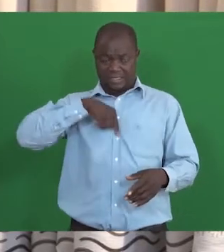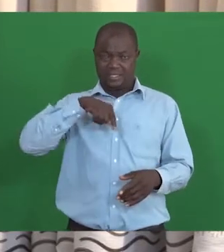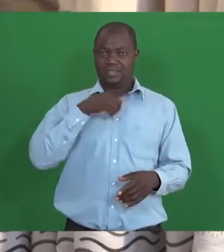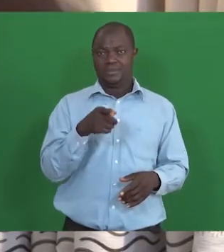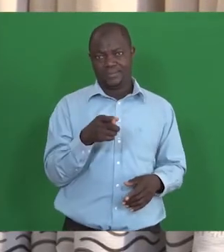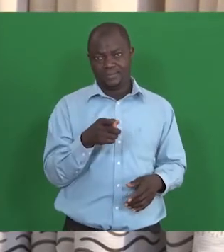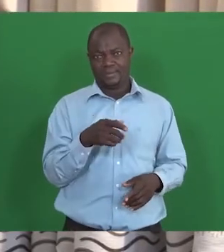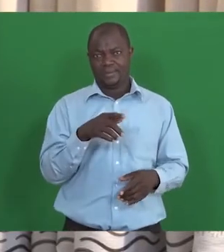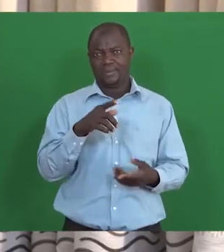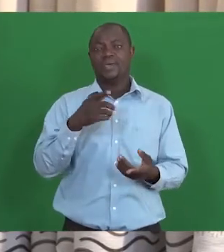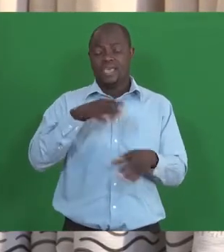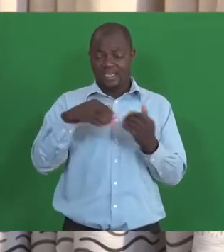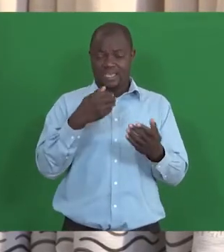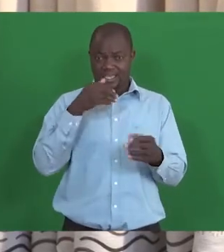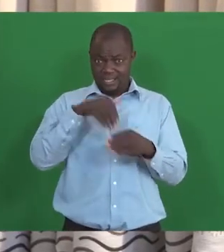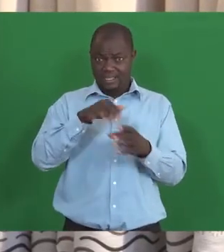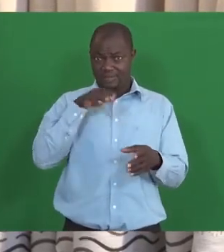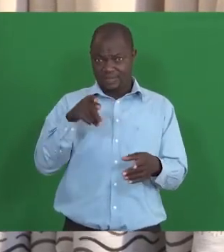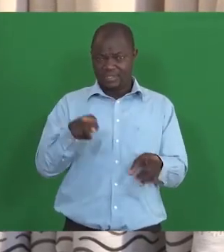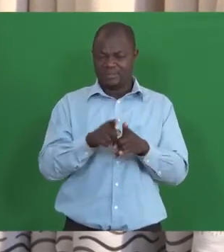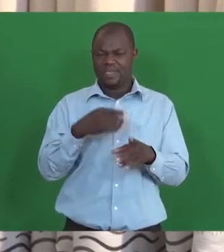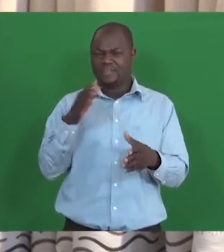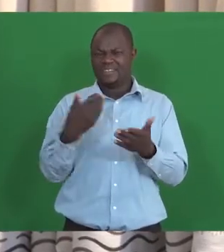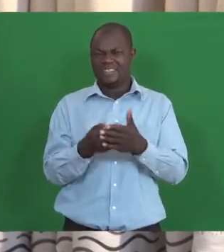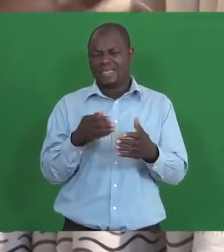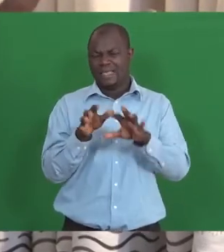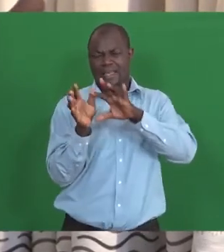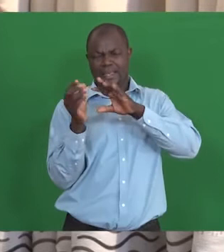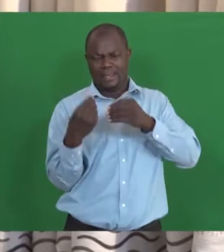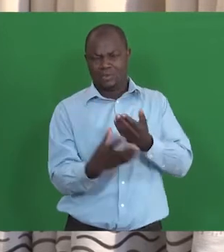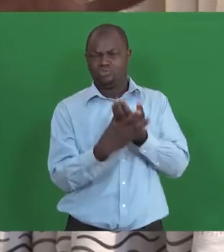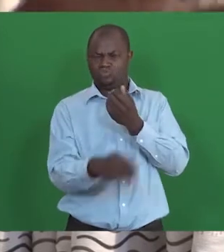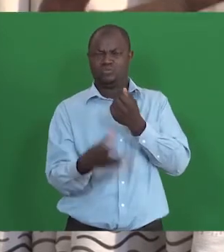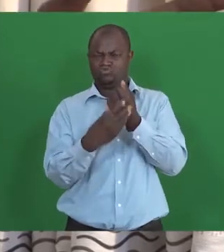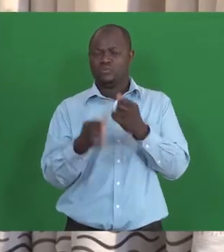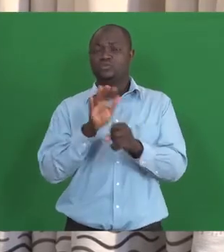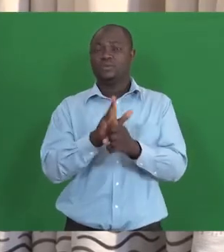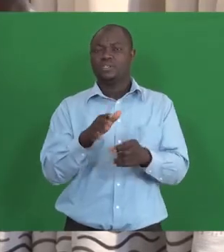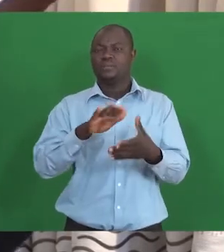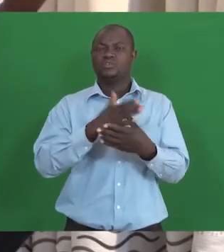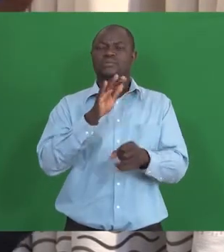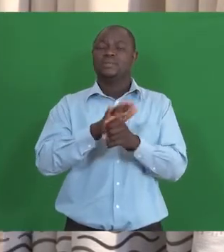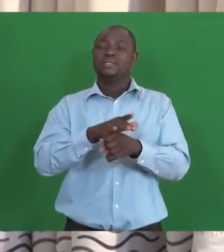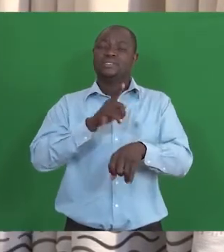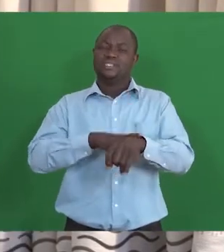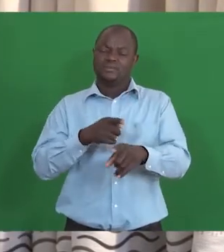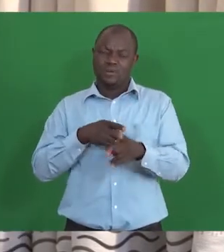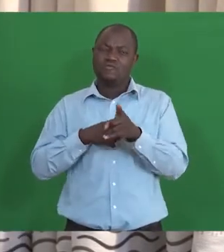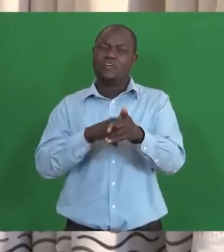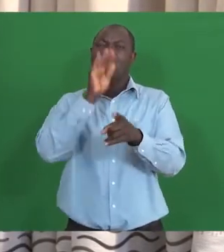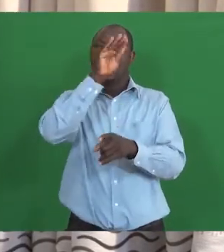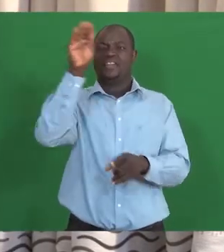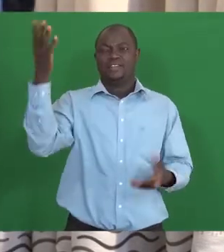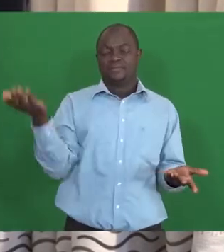isisu zvehunhu wedu isisu unopesera hwarasika nenyaya yekuti nguva yakawanda ari kunge ari kuita zvevamwe zvisine nechekuita so